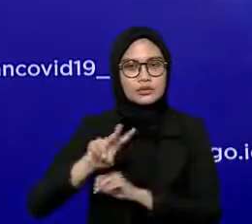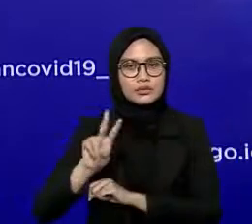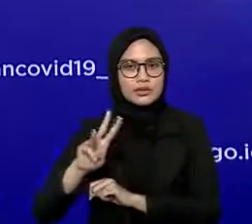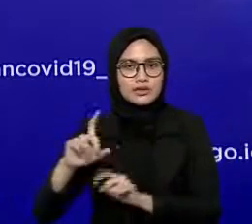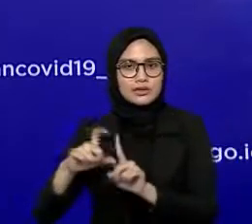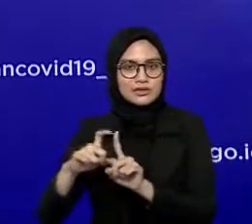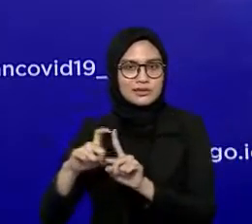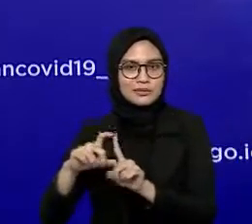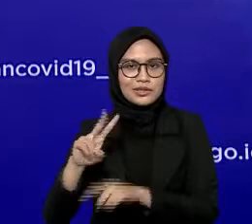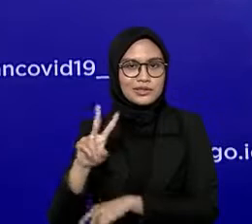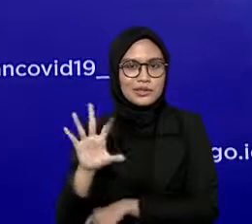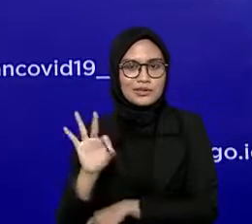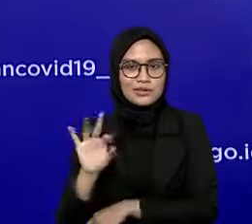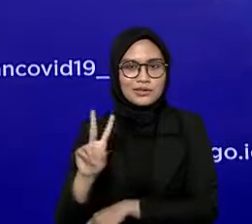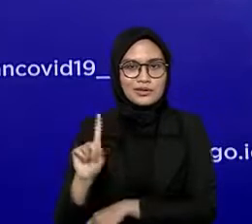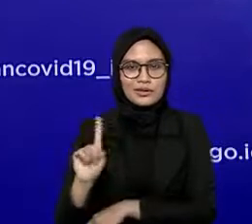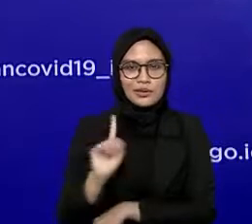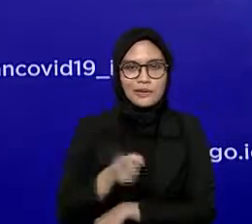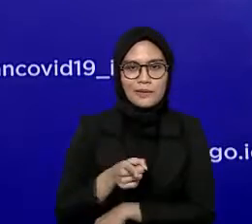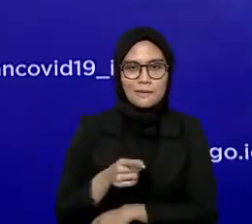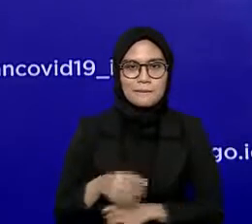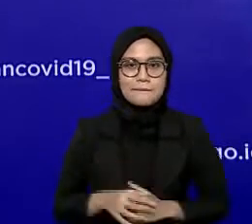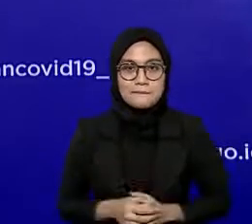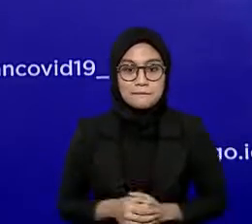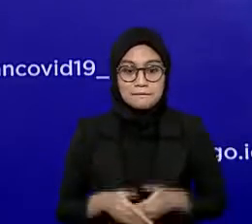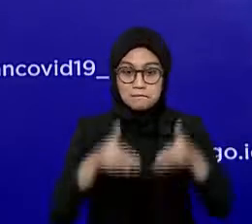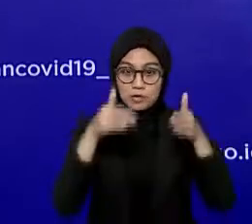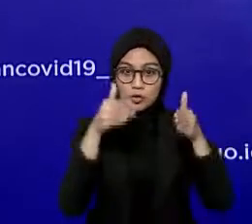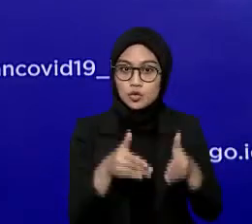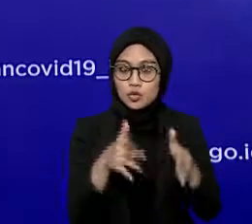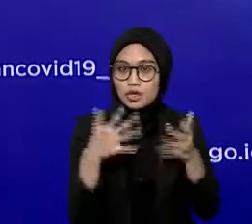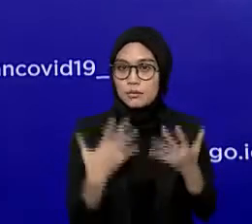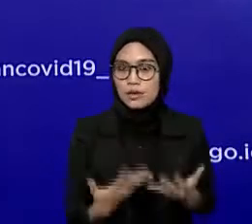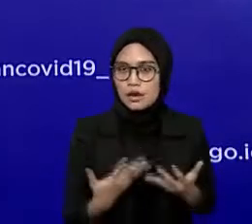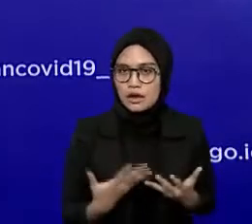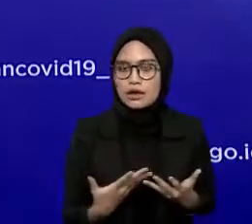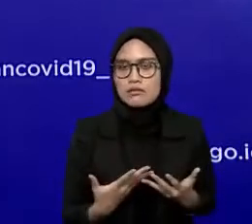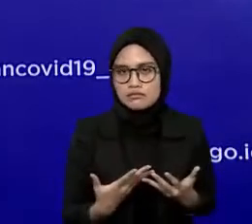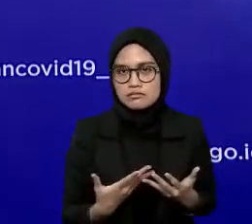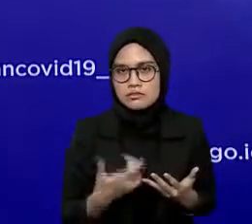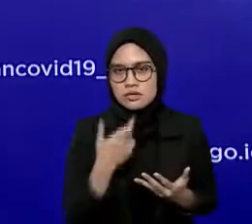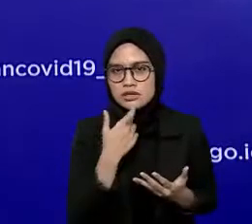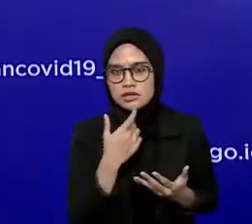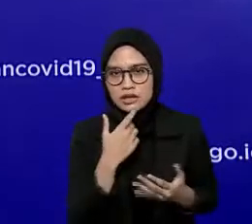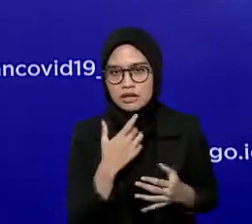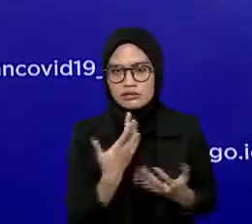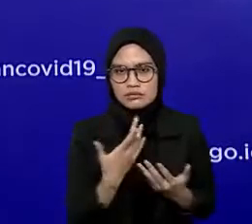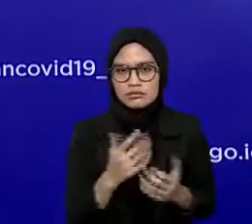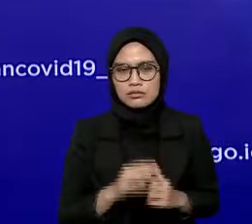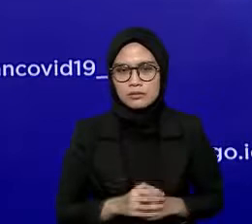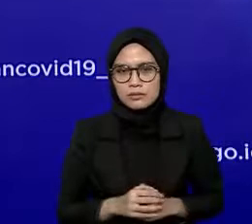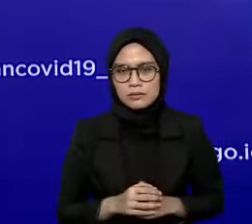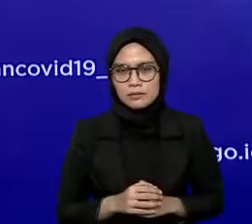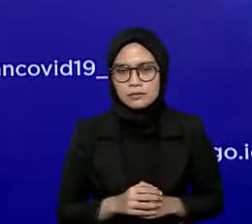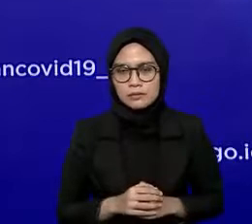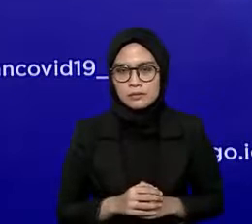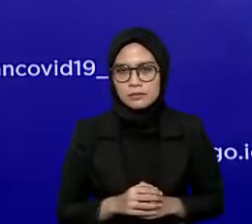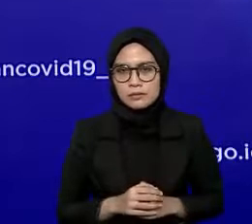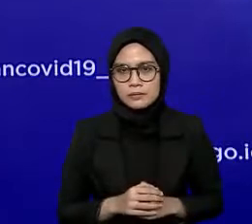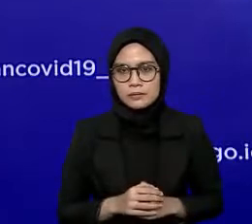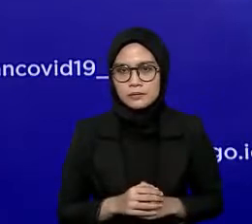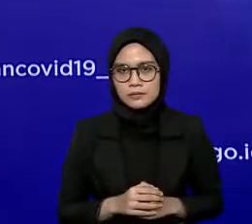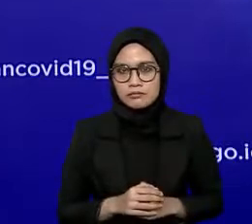23 Desember 2021. Secara khusus, tidak ada perubahan pengaturan leveling dalam Inmendagri ini.